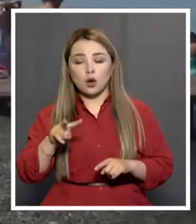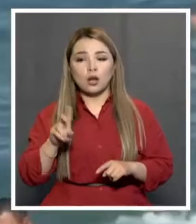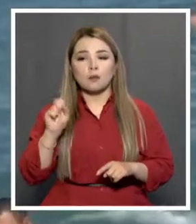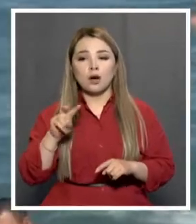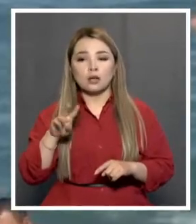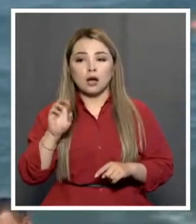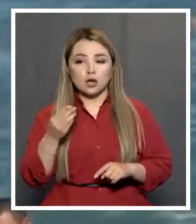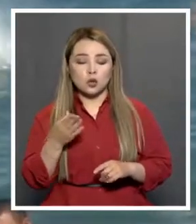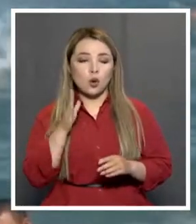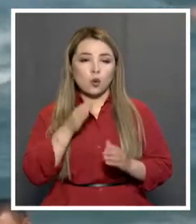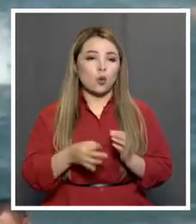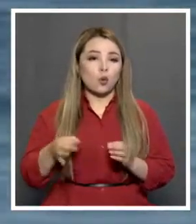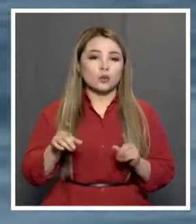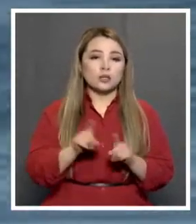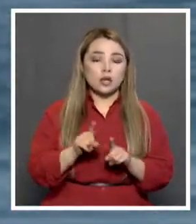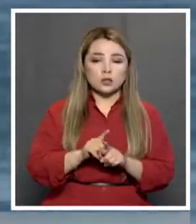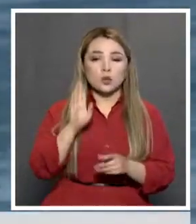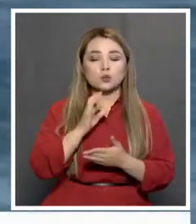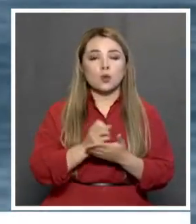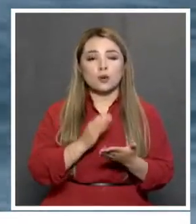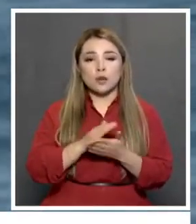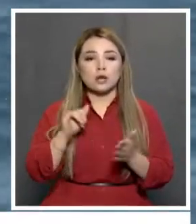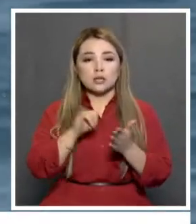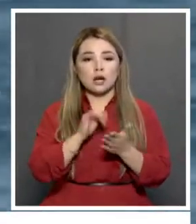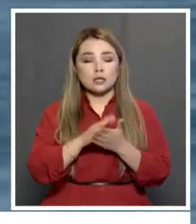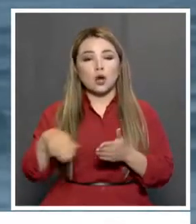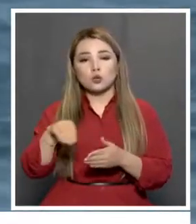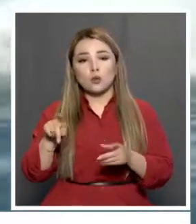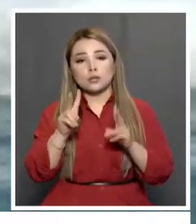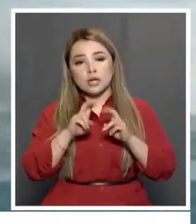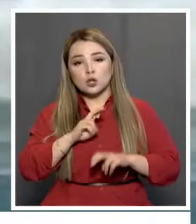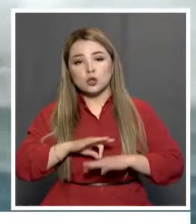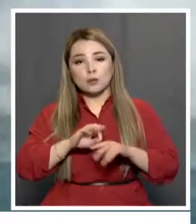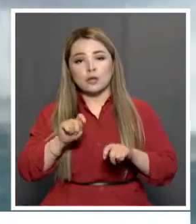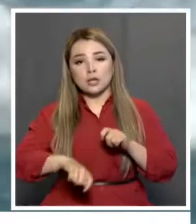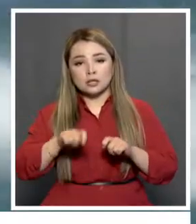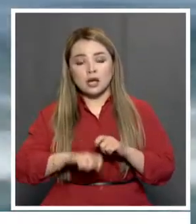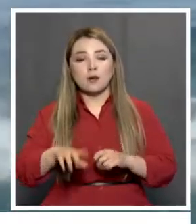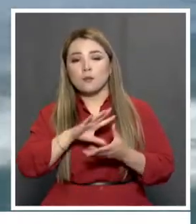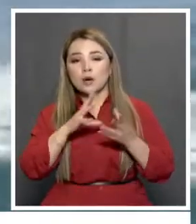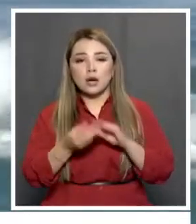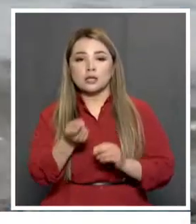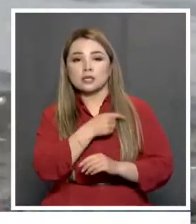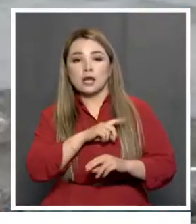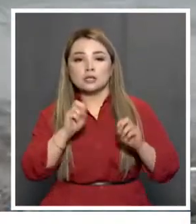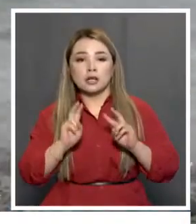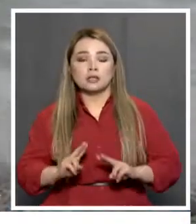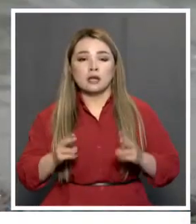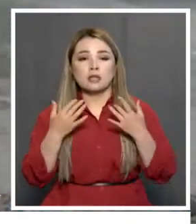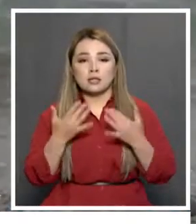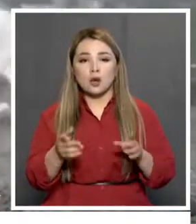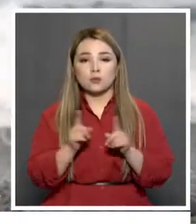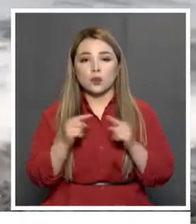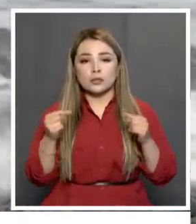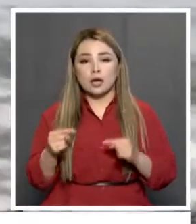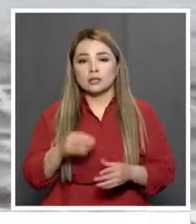мен Қапшағай су қоймаларында орналасқан. Су айдындары мен топырақтан алынған зертханалық сынамалар барлық санитария талаптарына сай болып шықты.